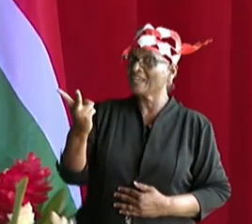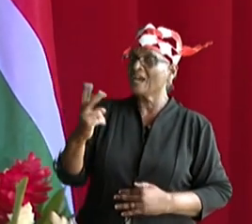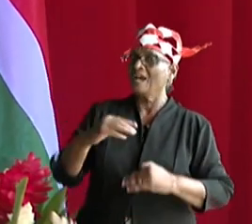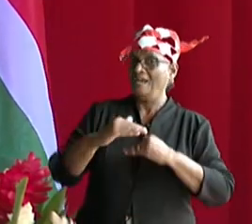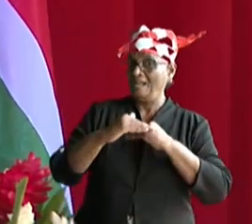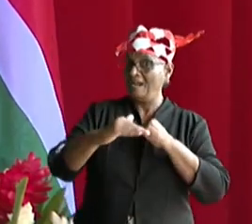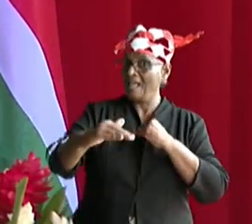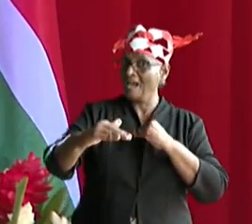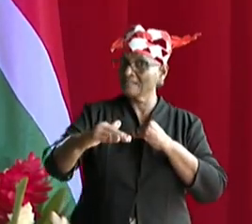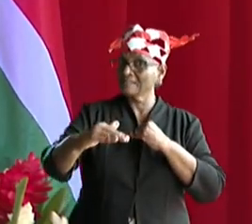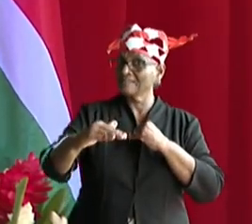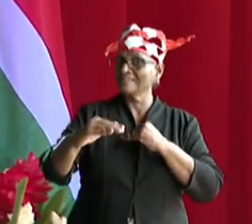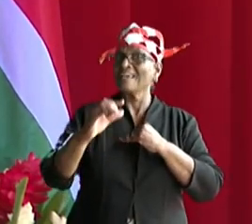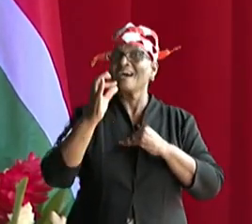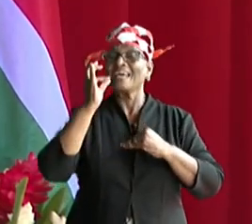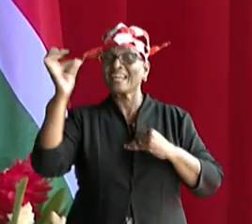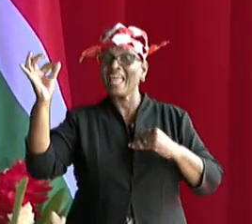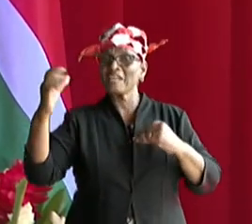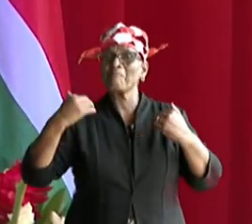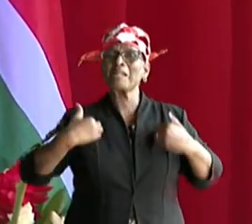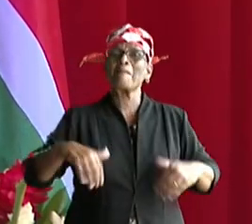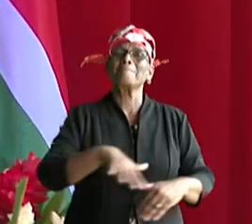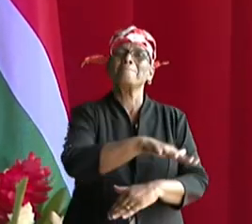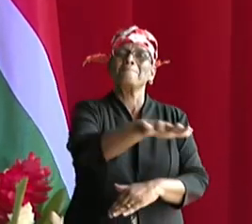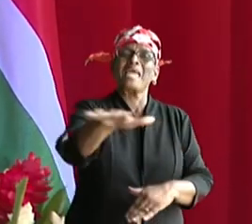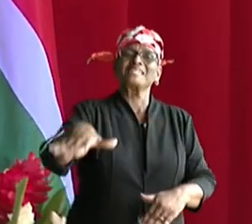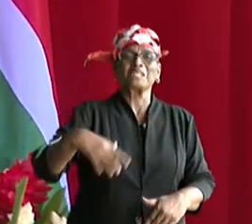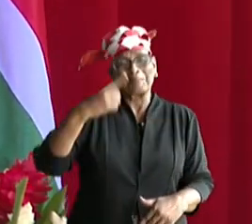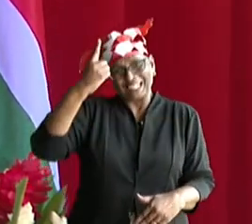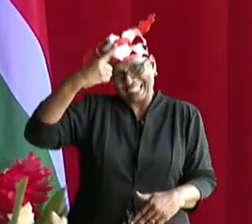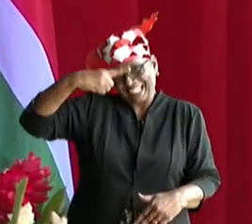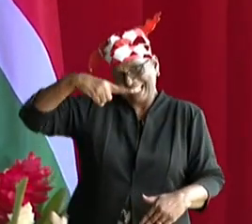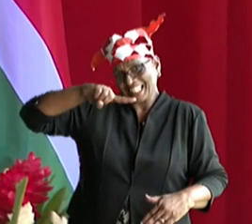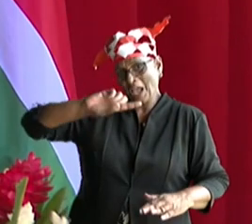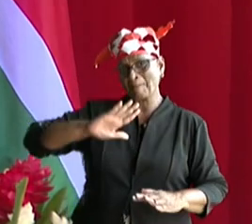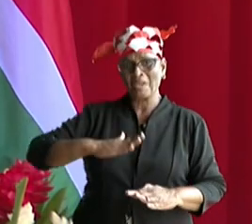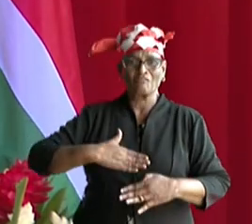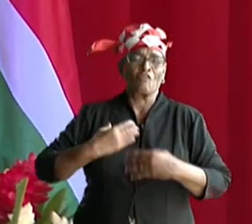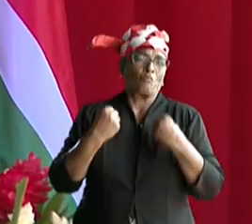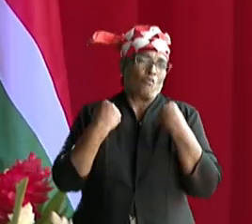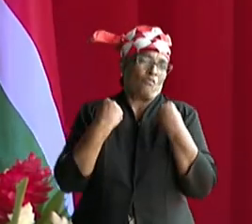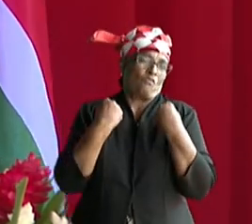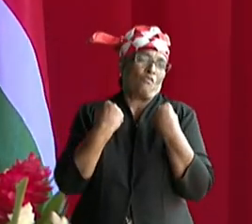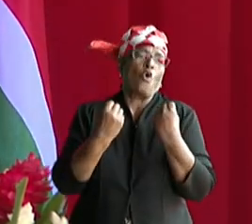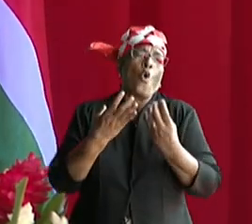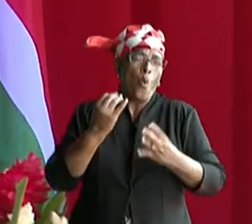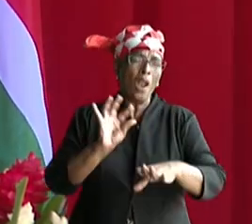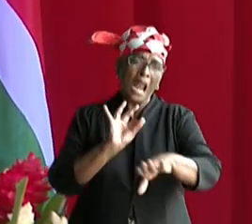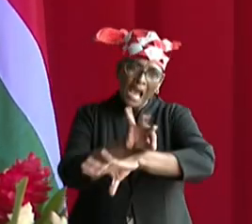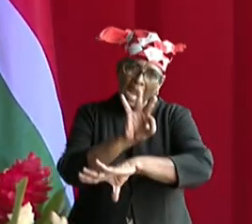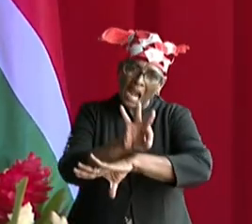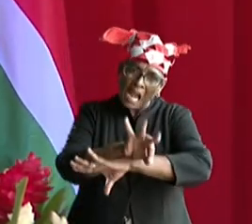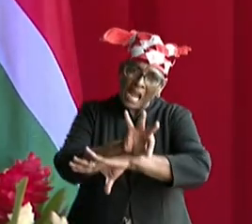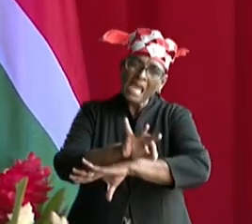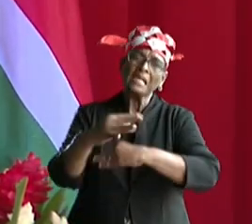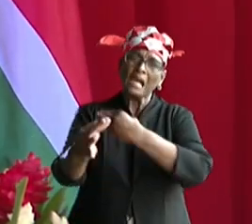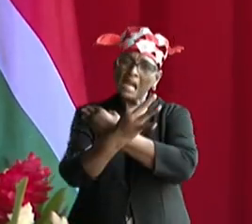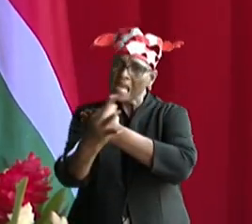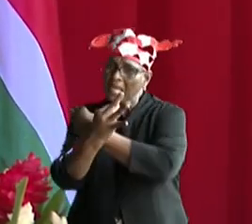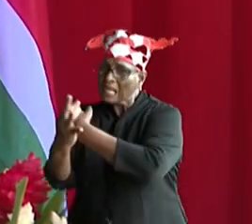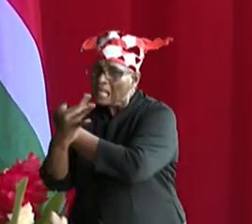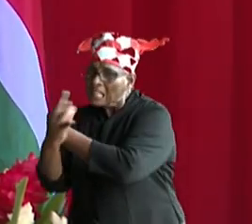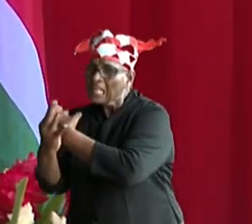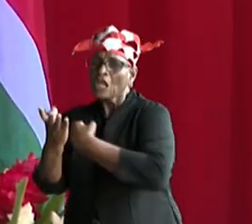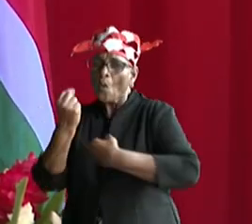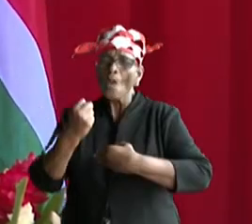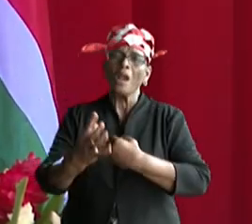rijk aan een volk dat talent heeft. Mensen met een vermogen om zich te scholen. Mensen met het vermogen om zich te